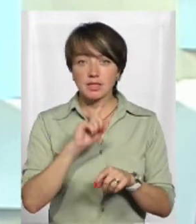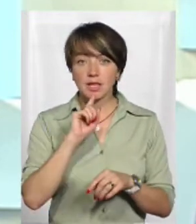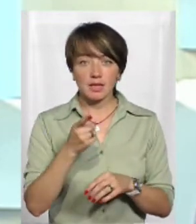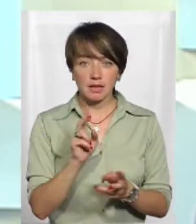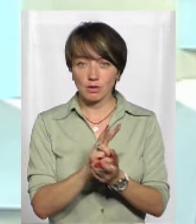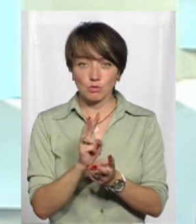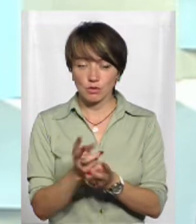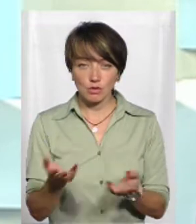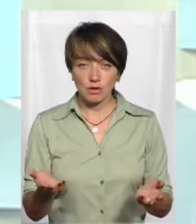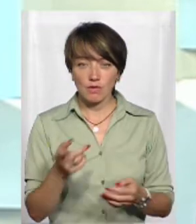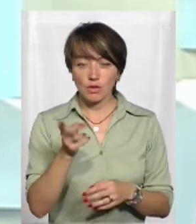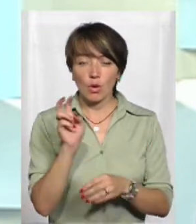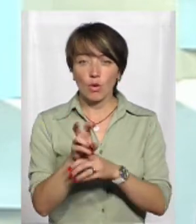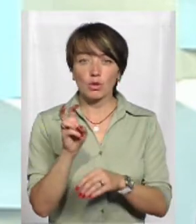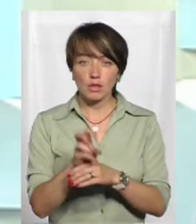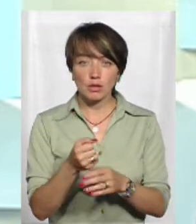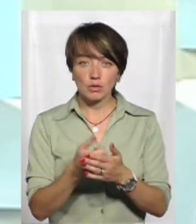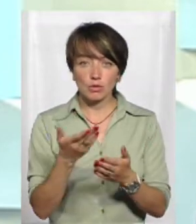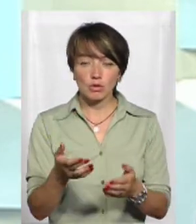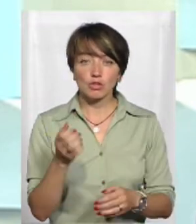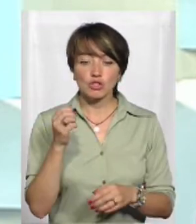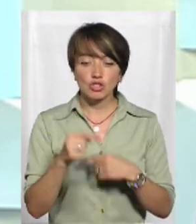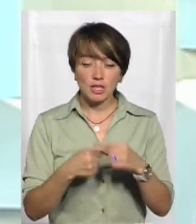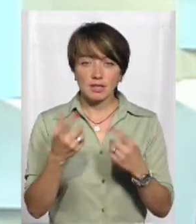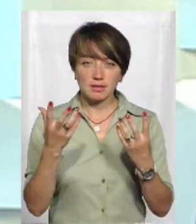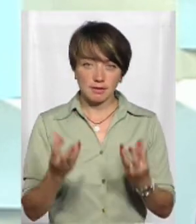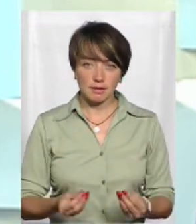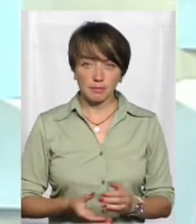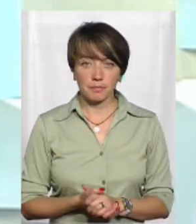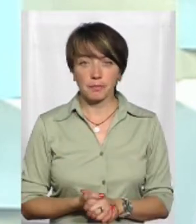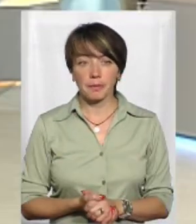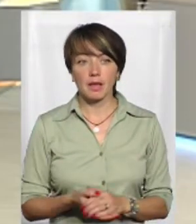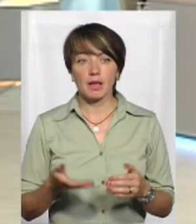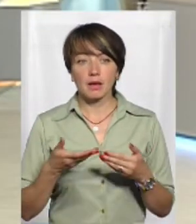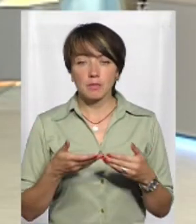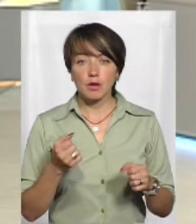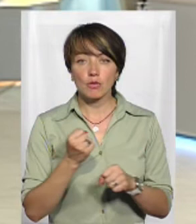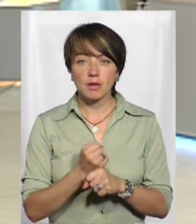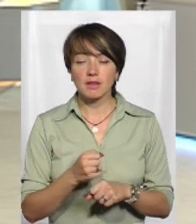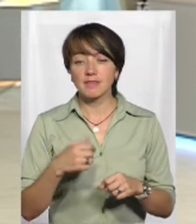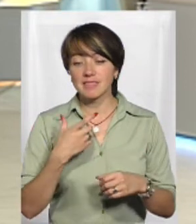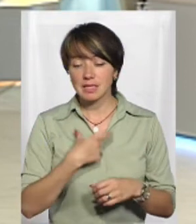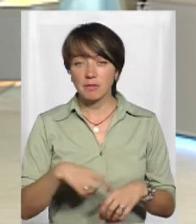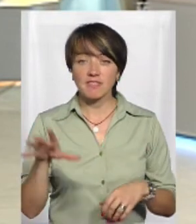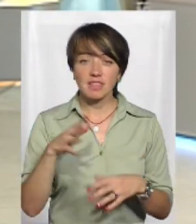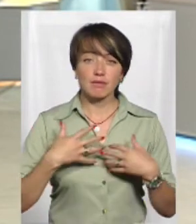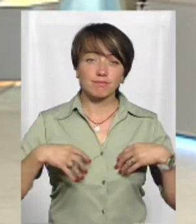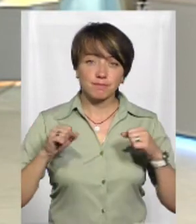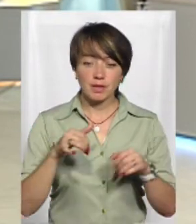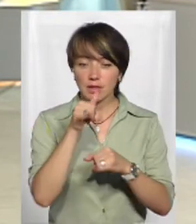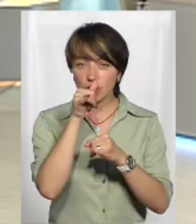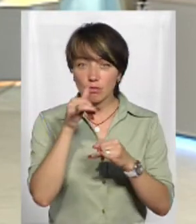за рік часу не зустрічався. Тому що вони ходили до нього чуть не через день, як по свячену воду. І ми робили від себе все, що могли зробити. Ми не